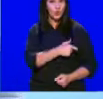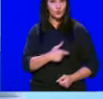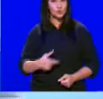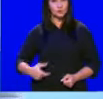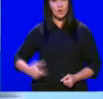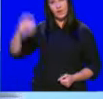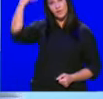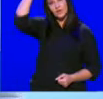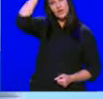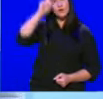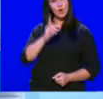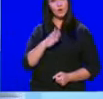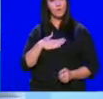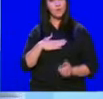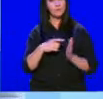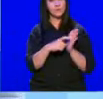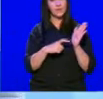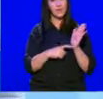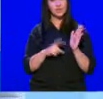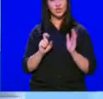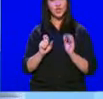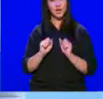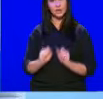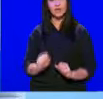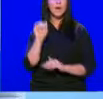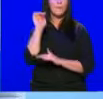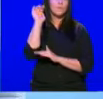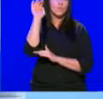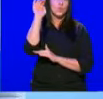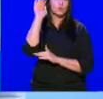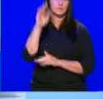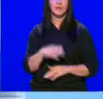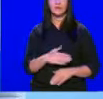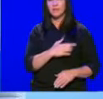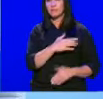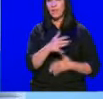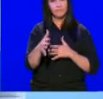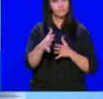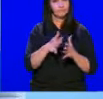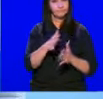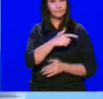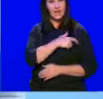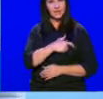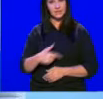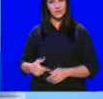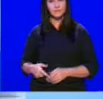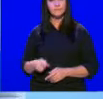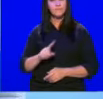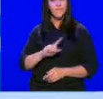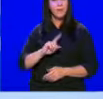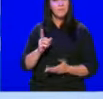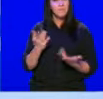национална държава, която има за задача да гарантира просперитет на нацията. Добре, не е ли парадокс?